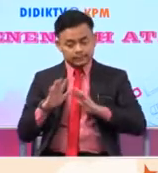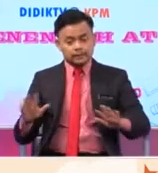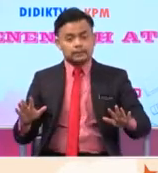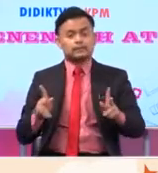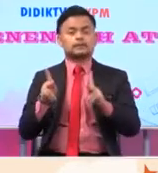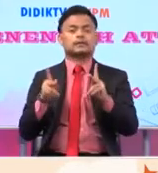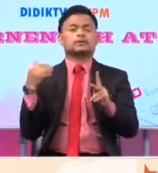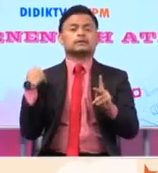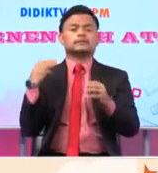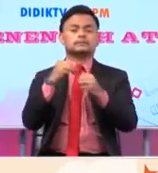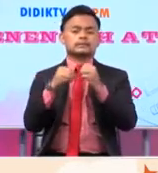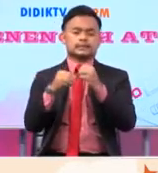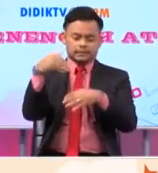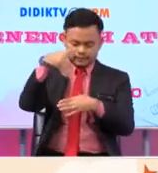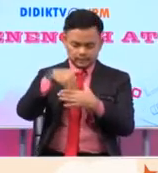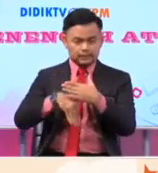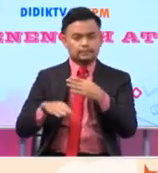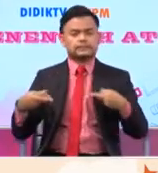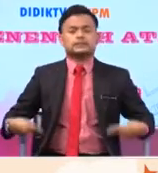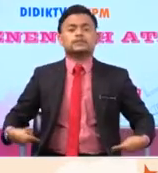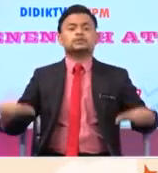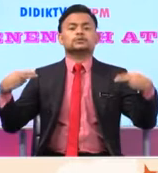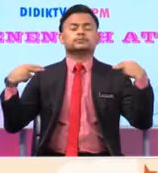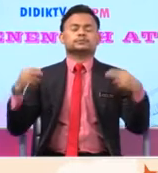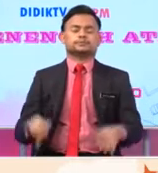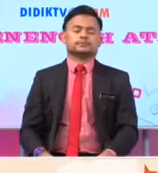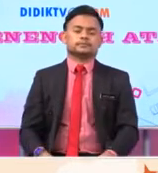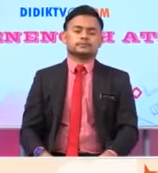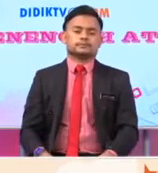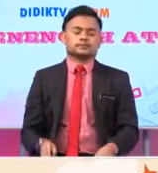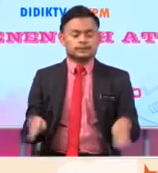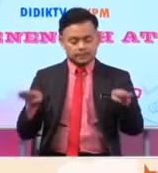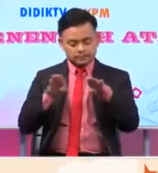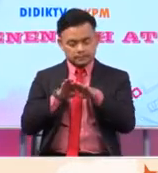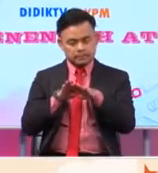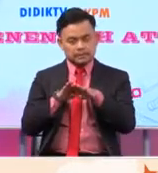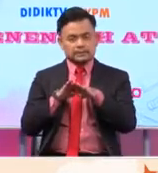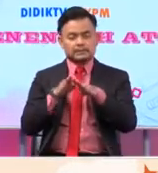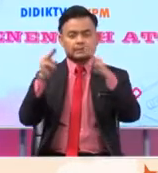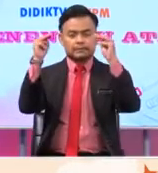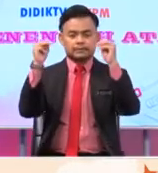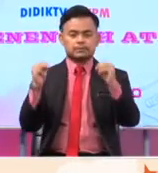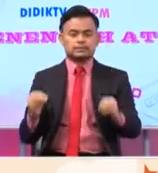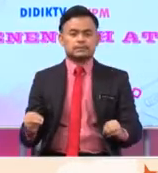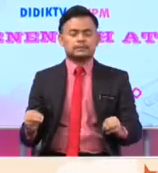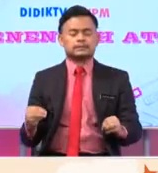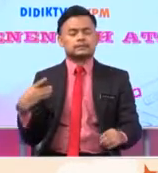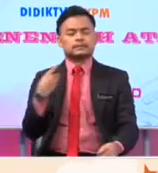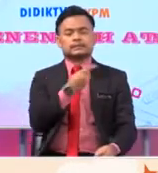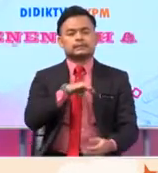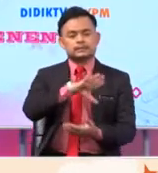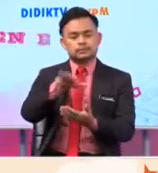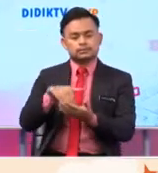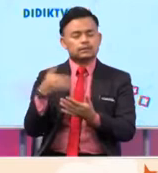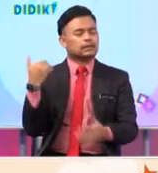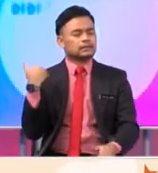kehidupan kisspi mana yang kita tahu sebagai seorang manusia kita memang tak terlepas daripada menghadapi ujian dan